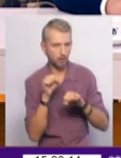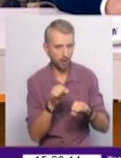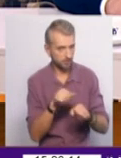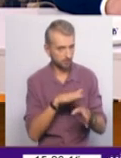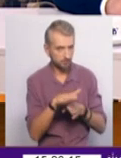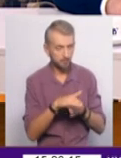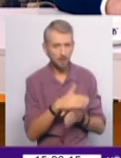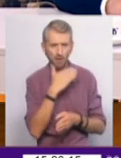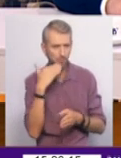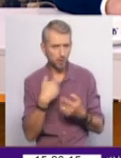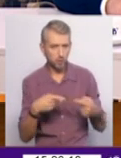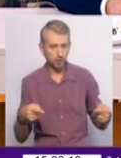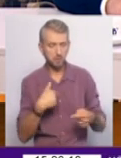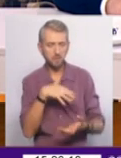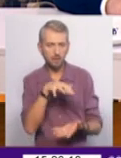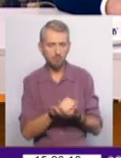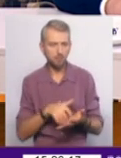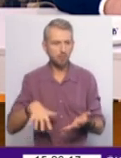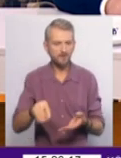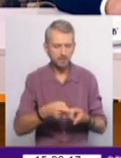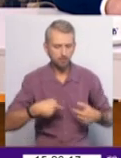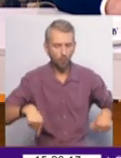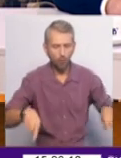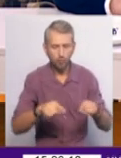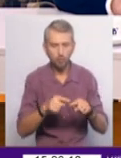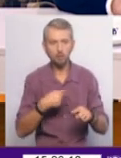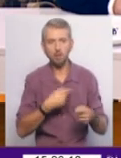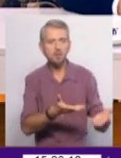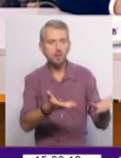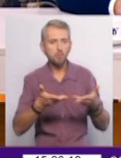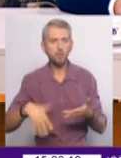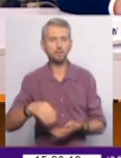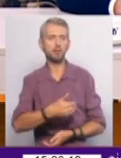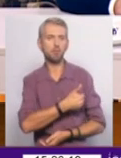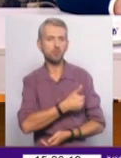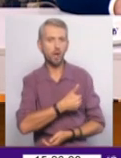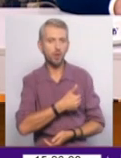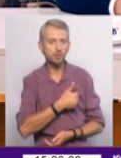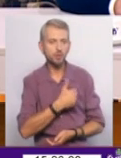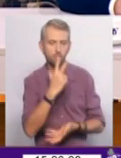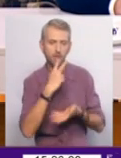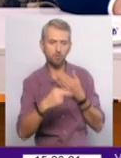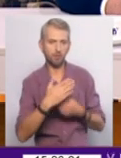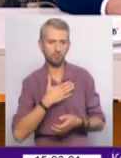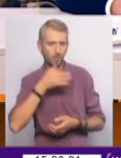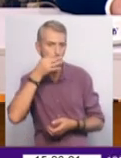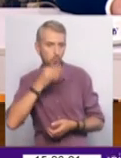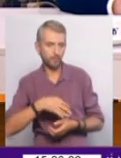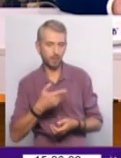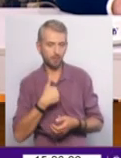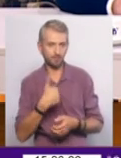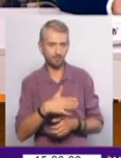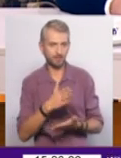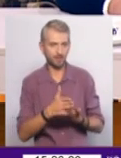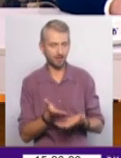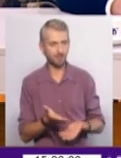інших. Ну, тобто ми займаємося всім округом, і я запрошую всіх бажаючих переймати в нас той досвід, який ми вже напрацювали,